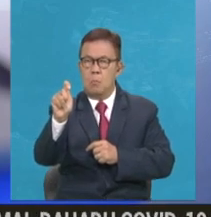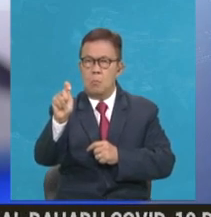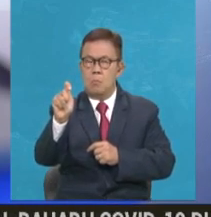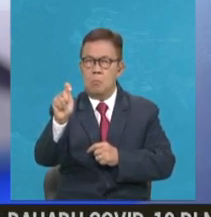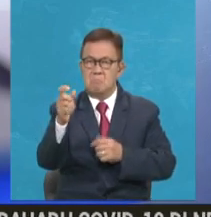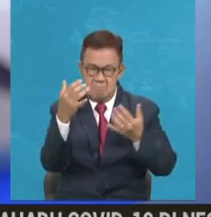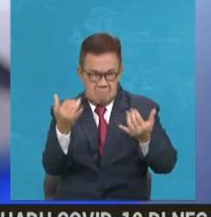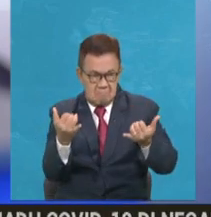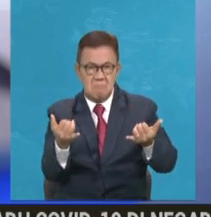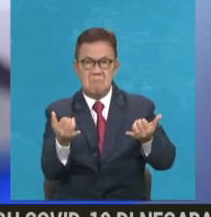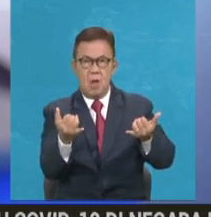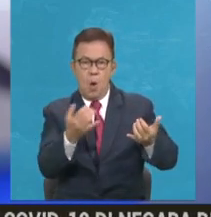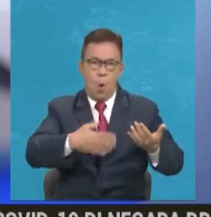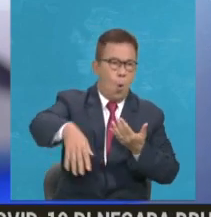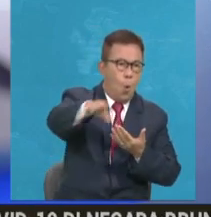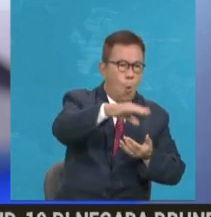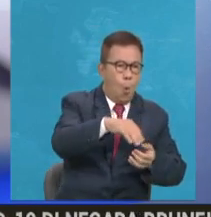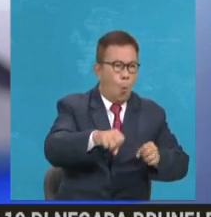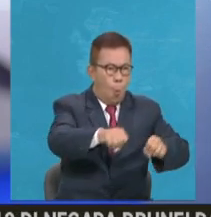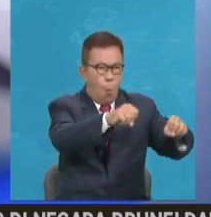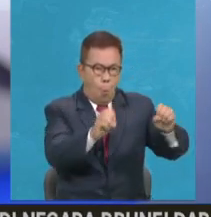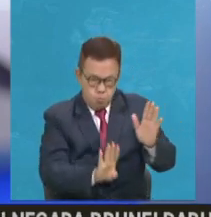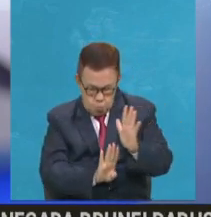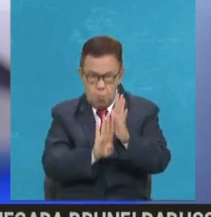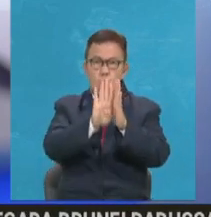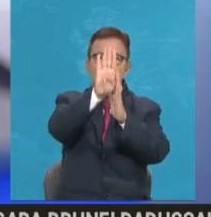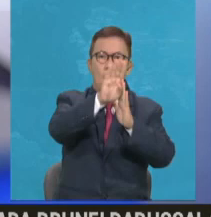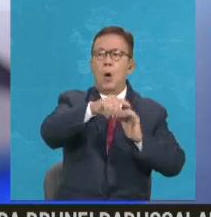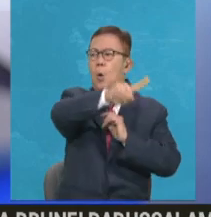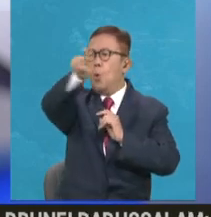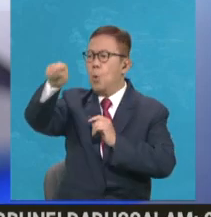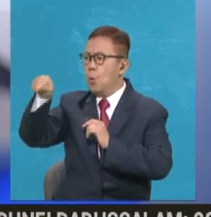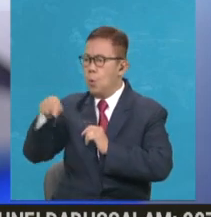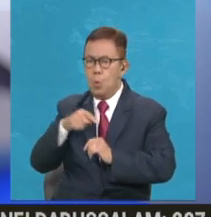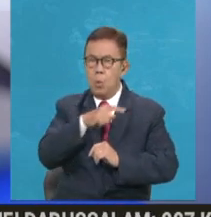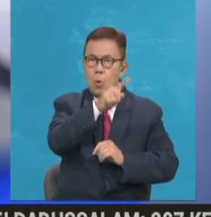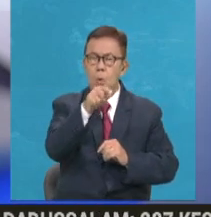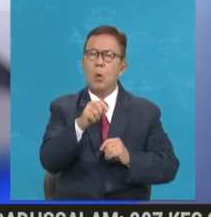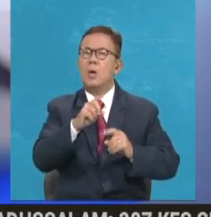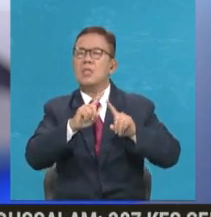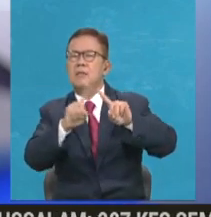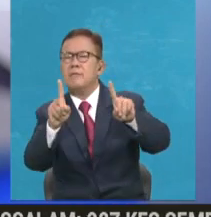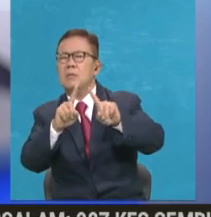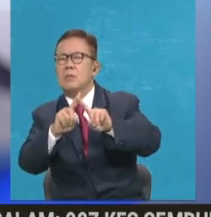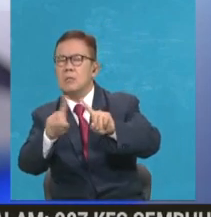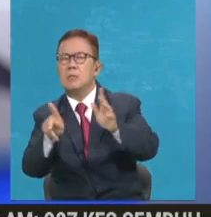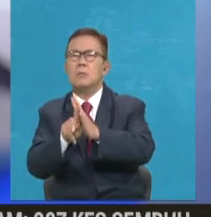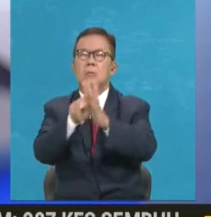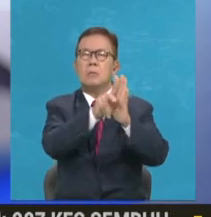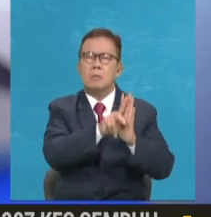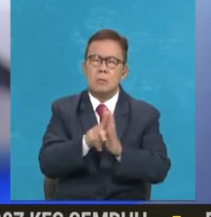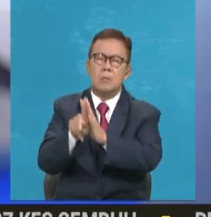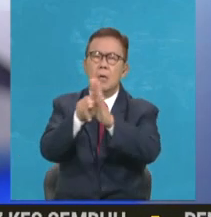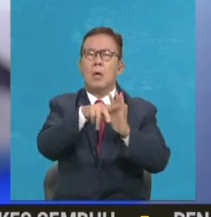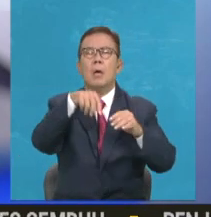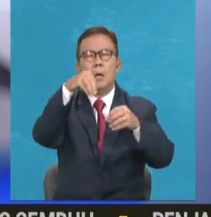kesan daripadanya paras air sungai meningkat dan melimpah Ke kawasan kampung binutan kampung Rambai kampung ukong kampung